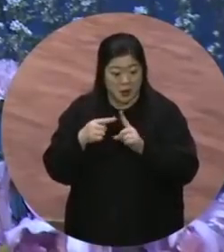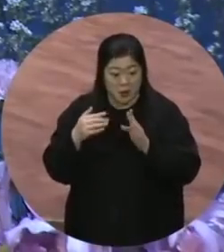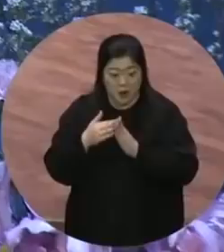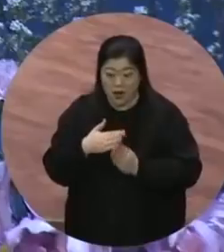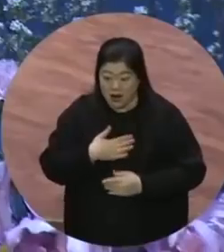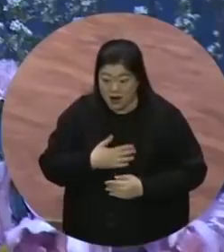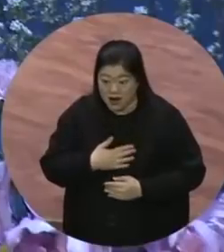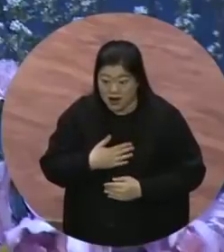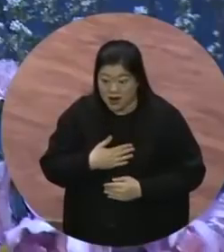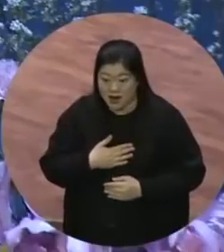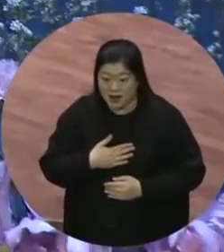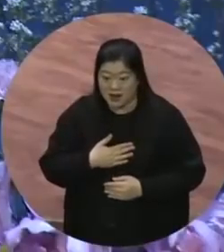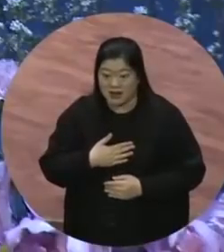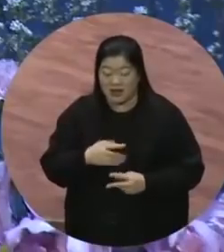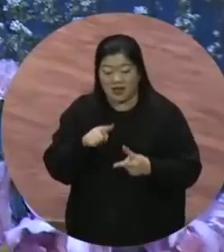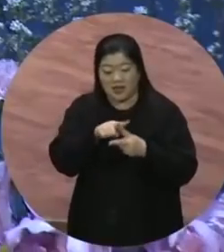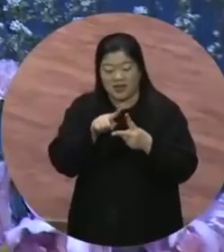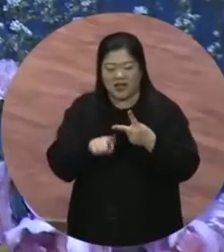진리를 희석시켜요.